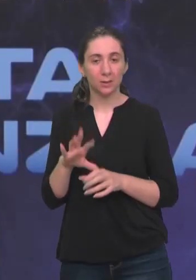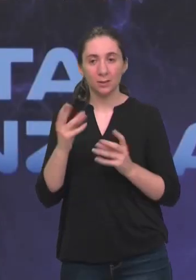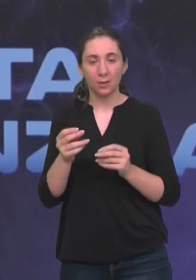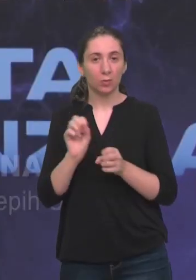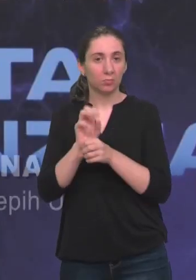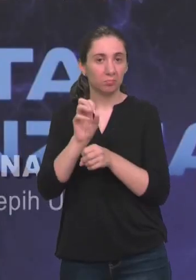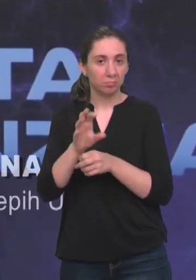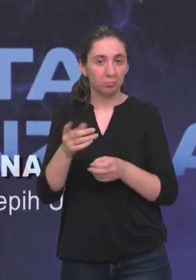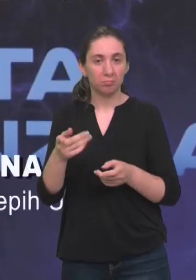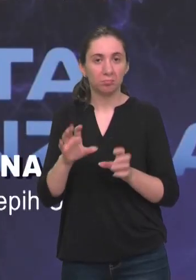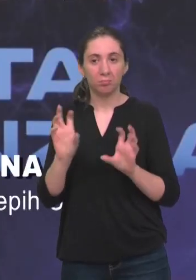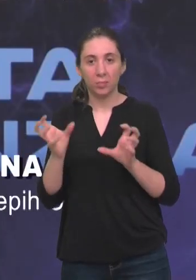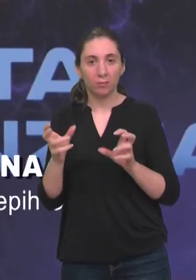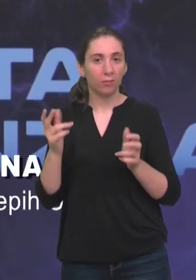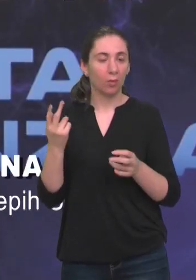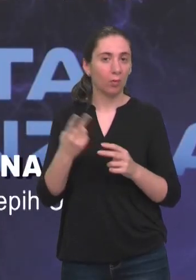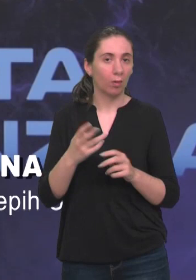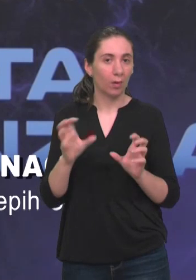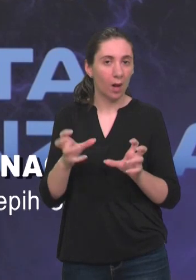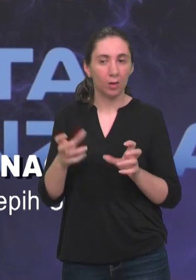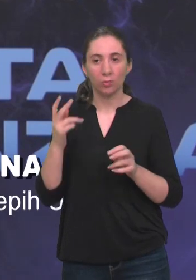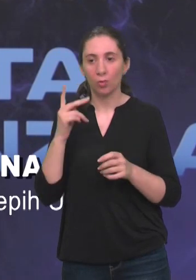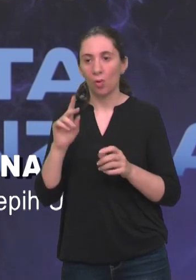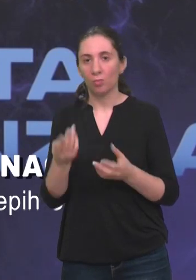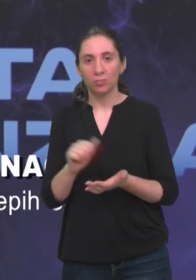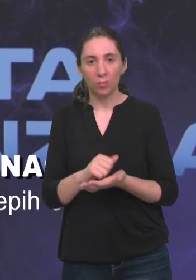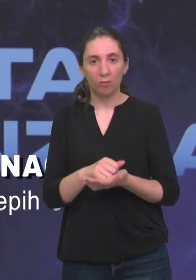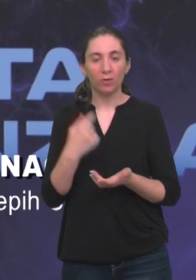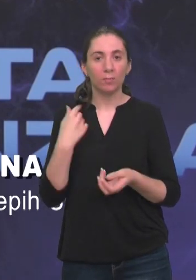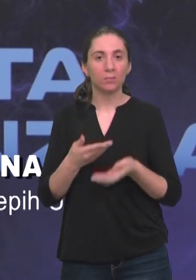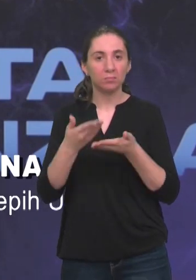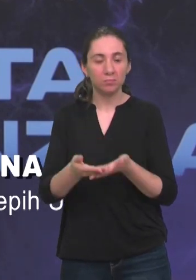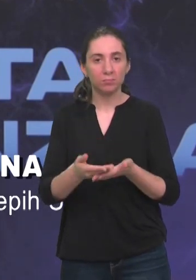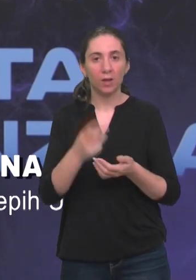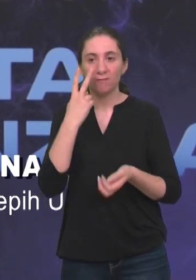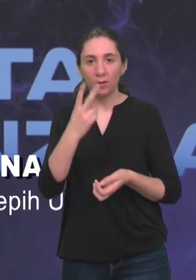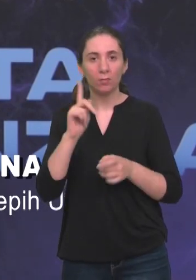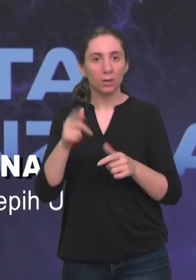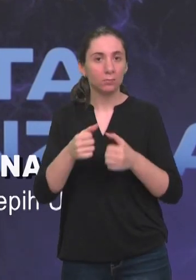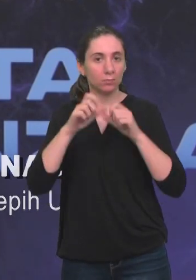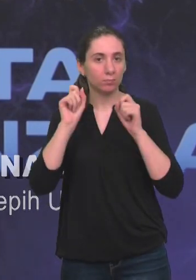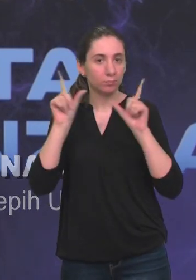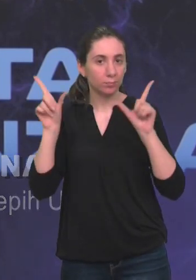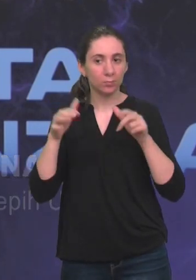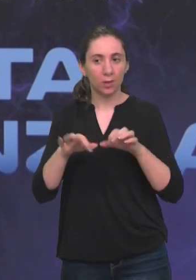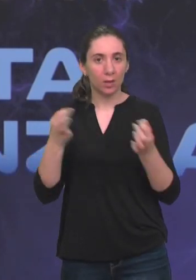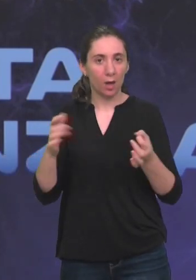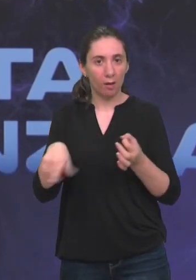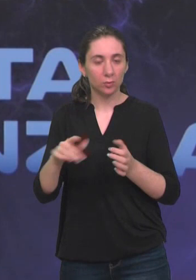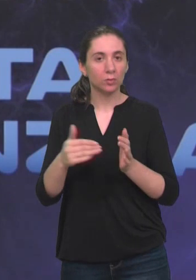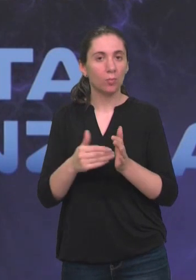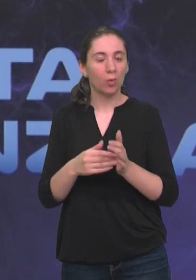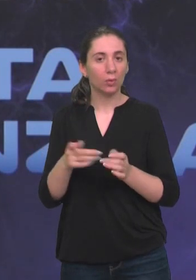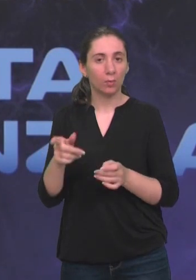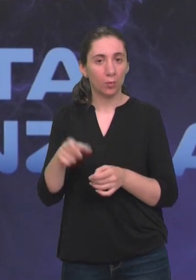medijskih sadržaja, mi ne samo da doprinosimo vidljivosti, već doprinosimo i senzibilizaciji javnosti za potrebe osoba s